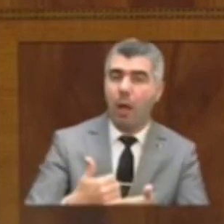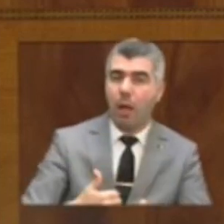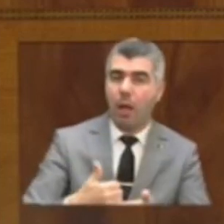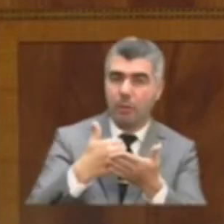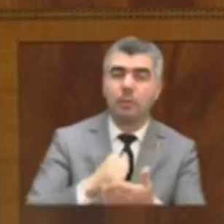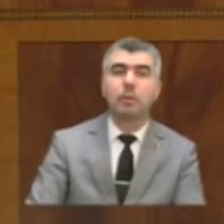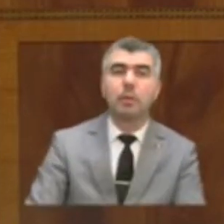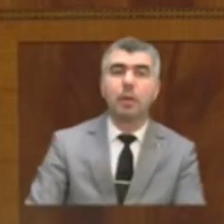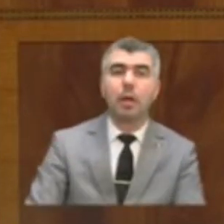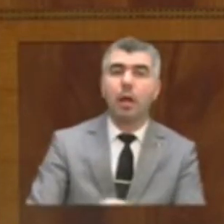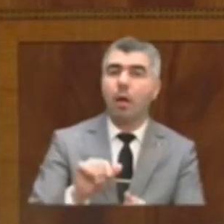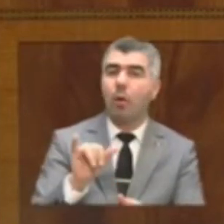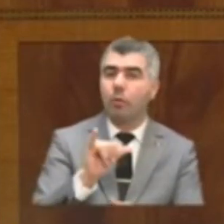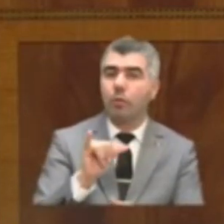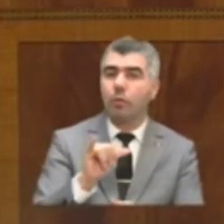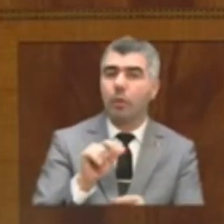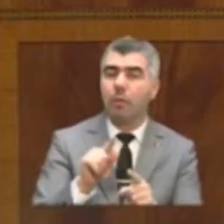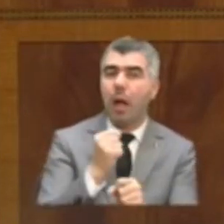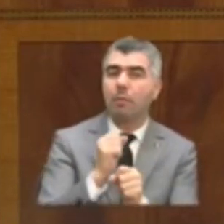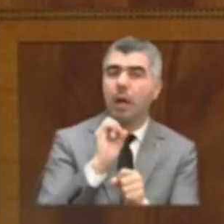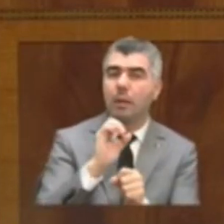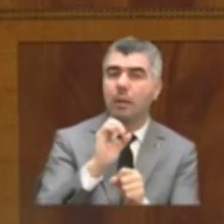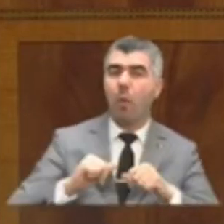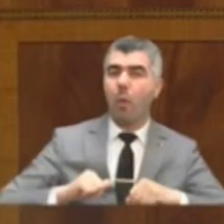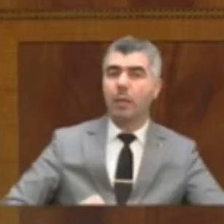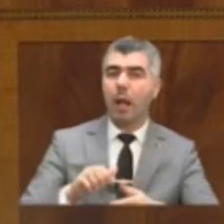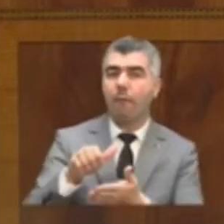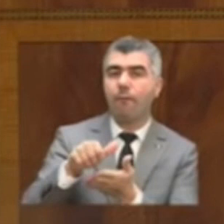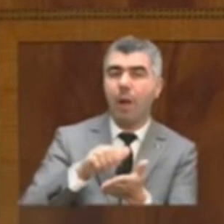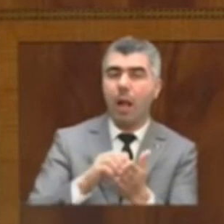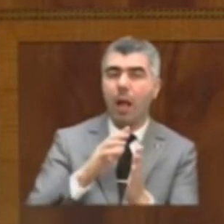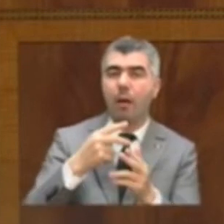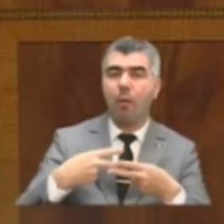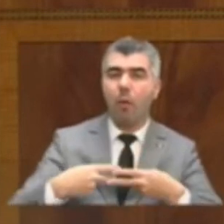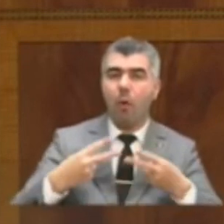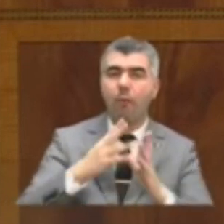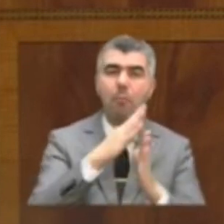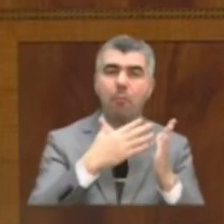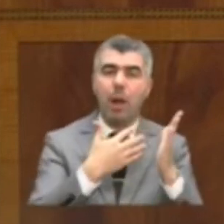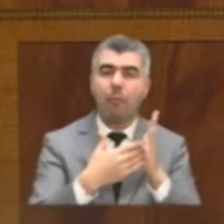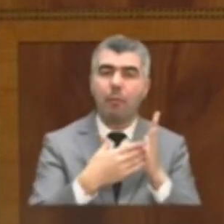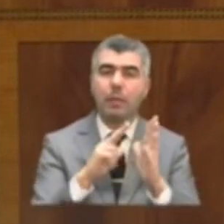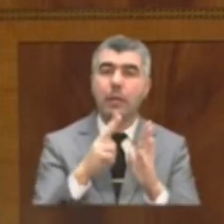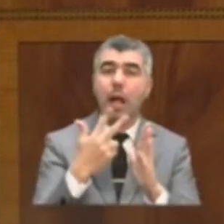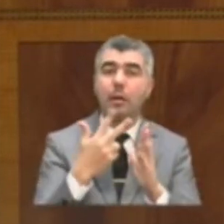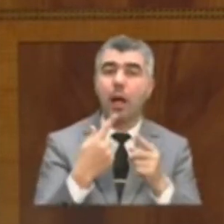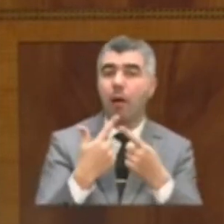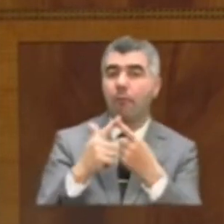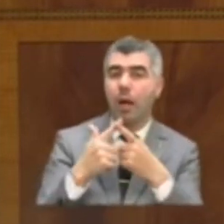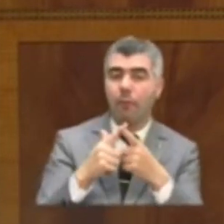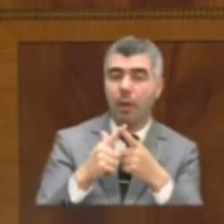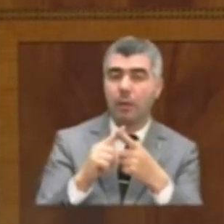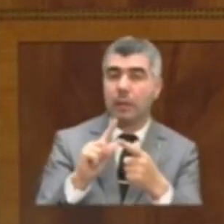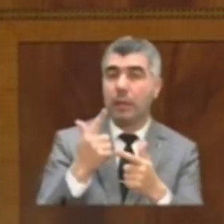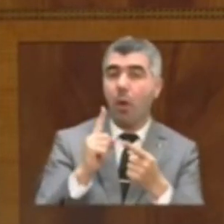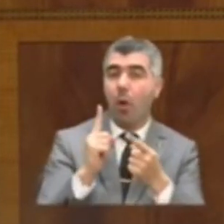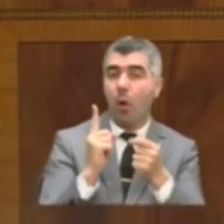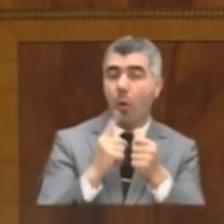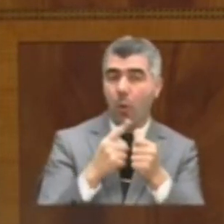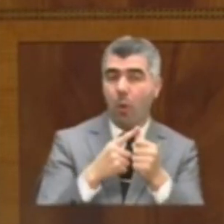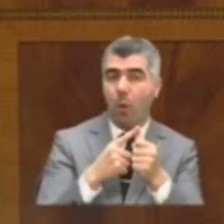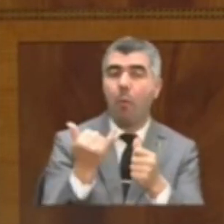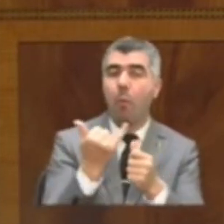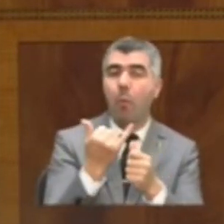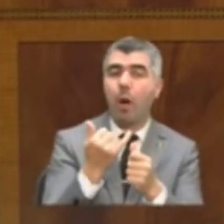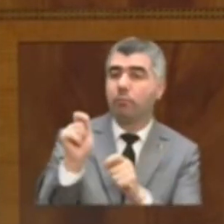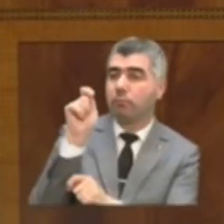ويتمحور دور وزارة الفلاحة في تنزيل البرنامج على ثلاثة ديال النقاط. المحور الأول هو تحلية